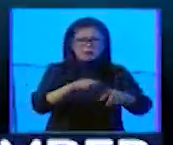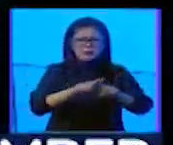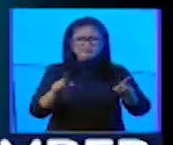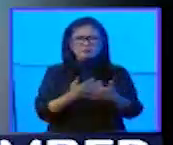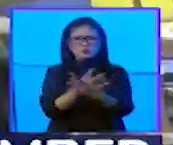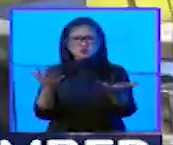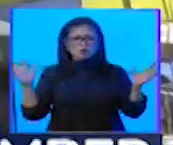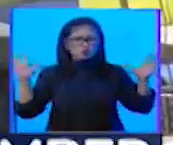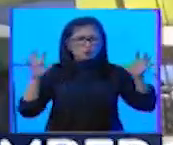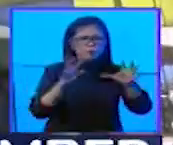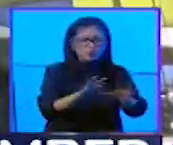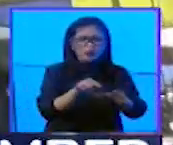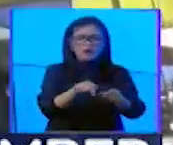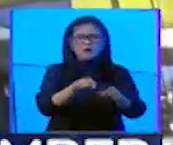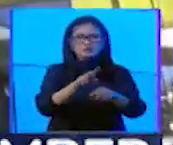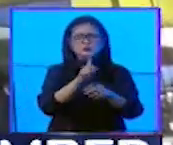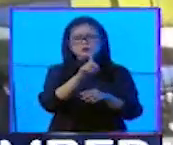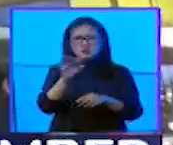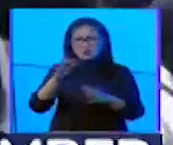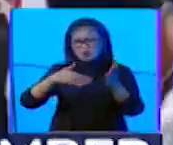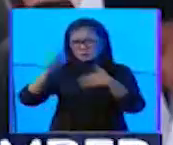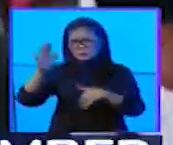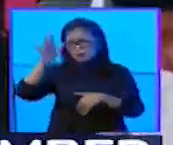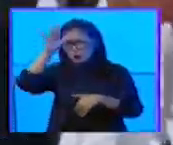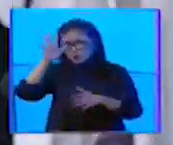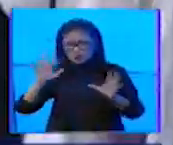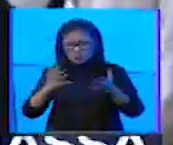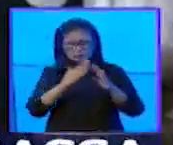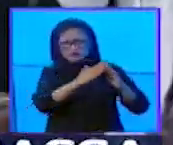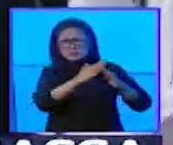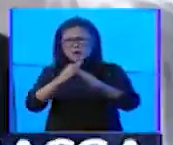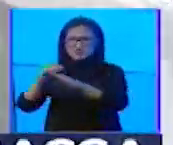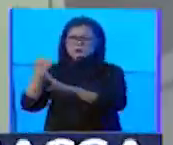membuat 800 petugas gabungan yang menghalau tidak sanggup membendung kerumunan warga.